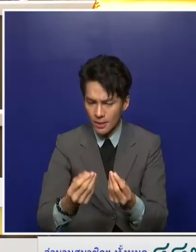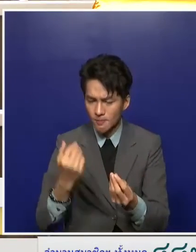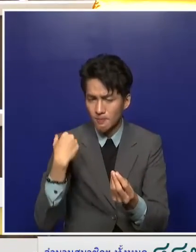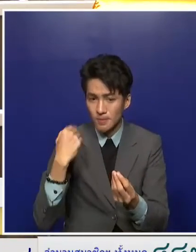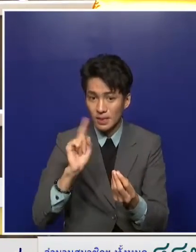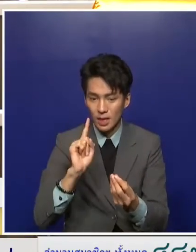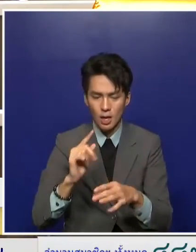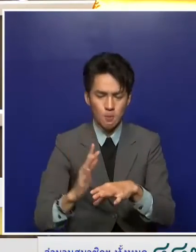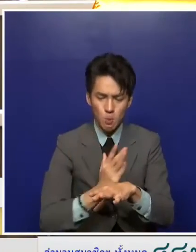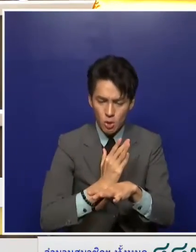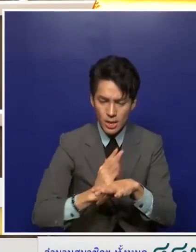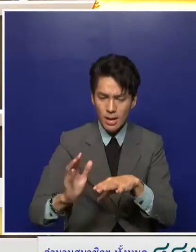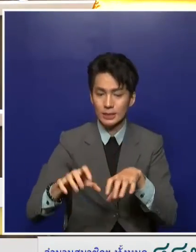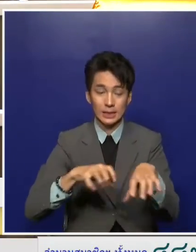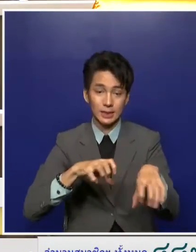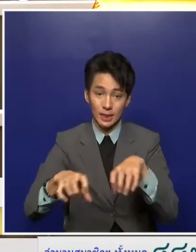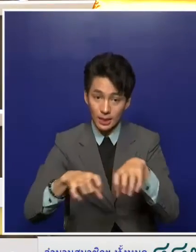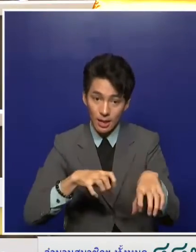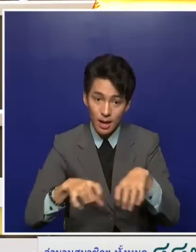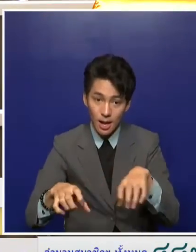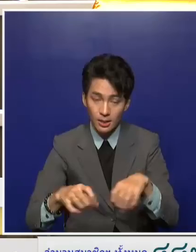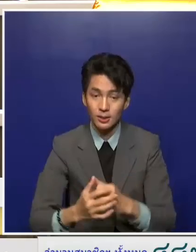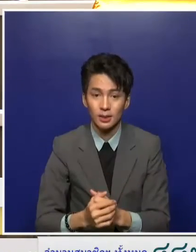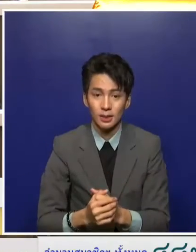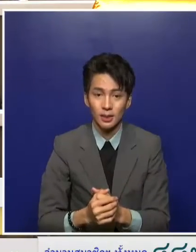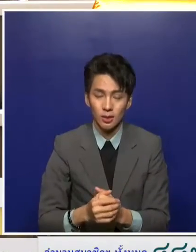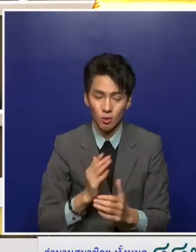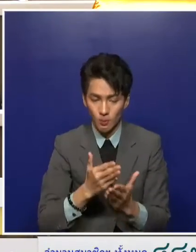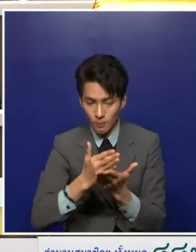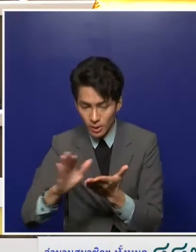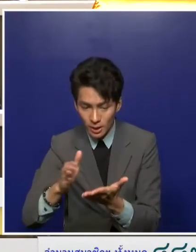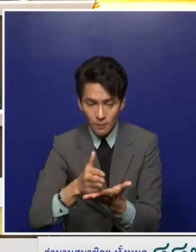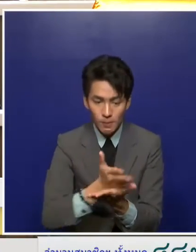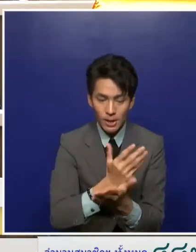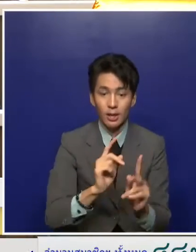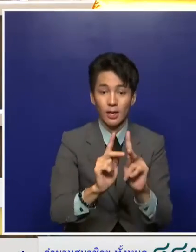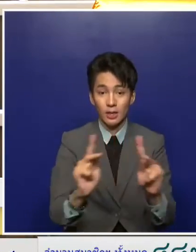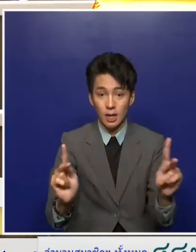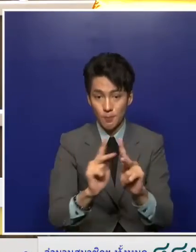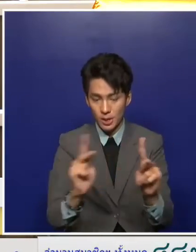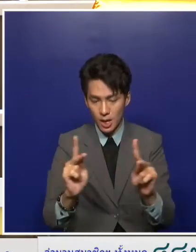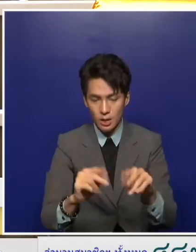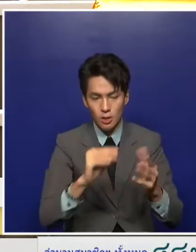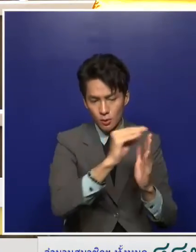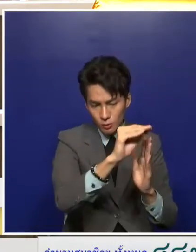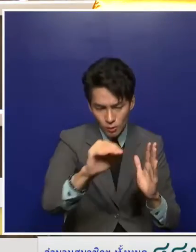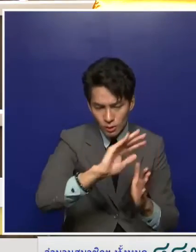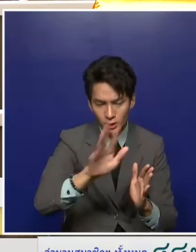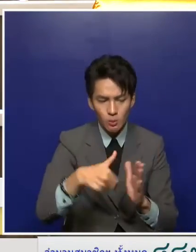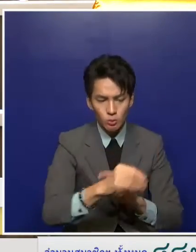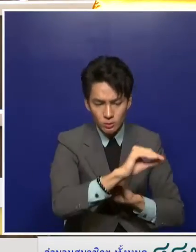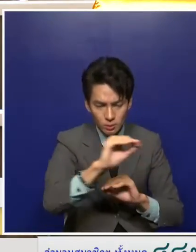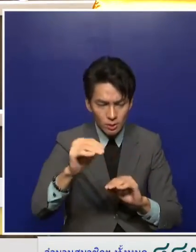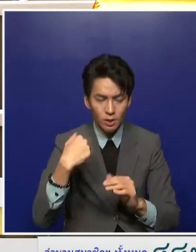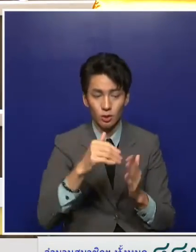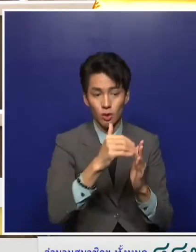บริหารรุ่นน้ำที่จะสรรปันส่วนของกรรมการกระจายทั่วทุกพื้นที่ของลุ่มน้ำครับทั้ง